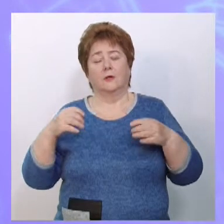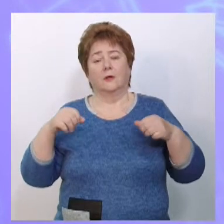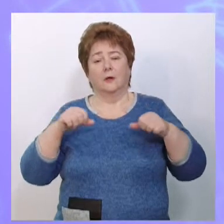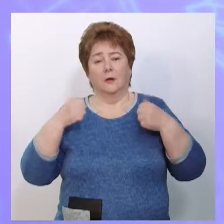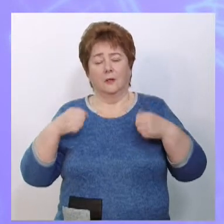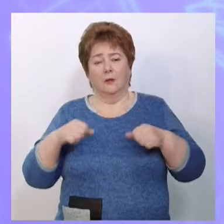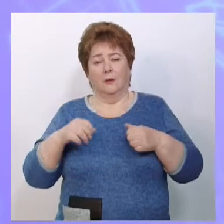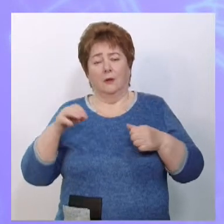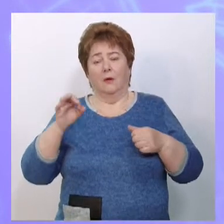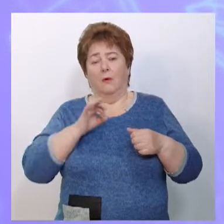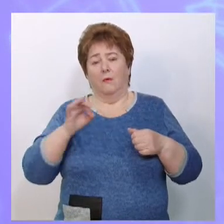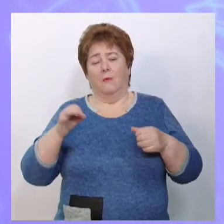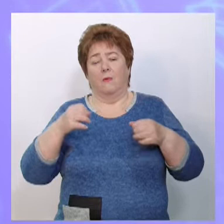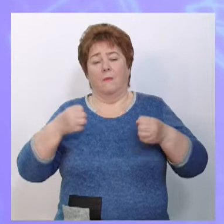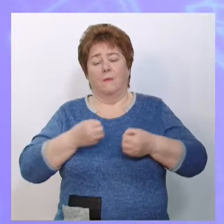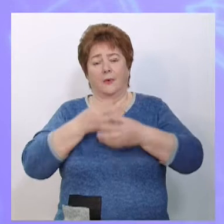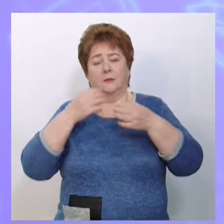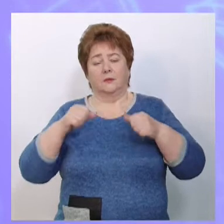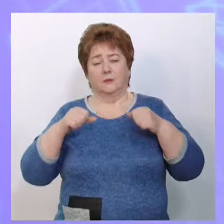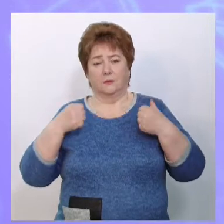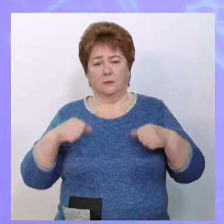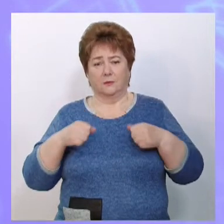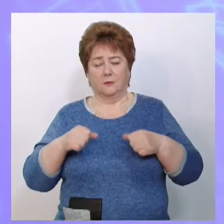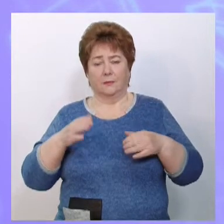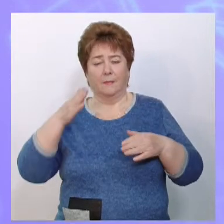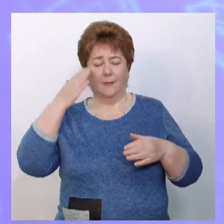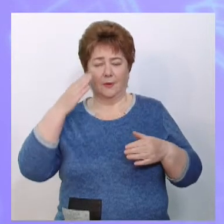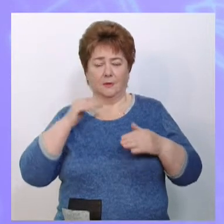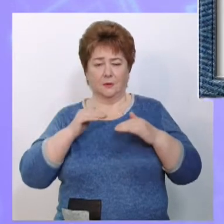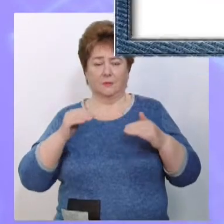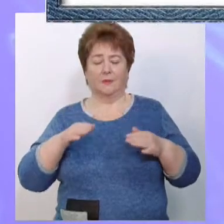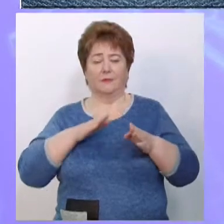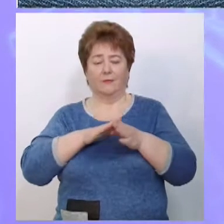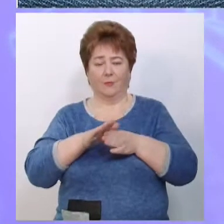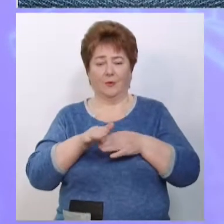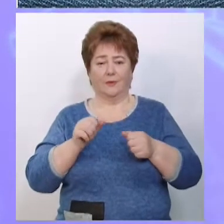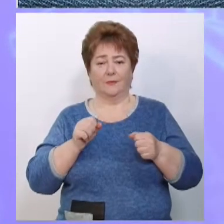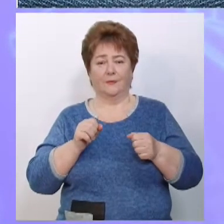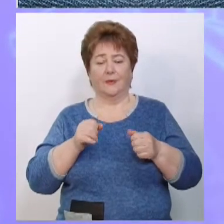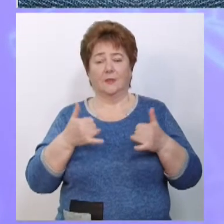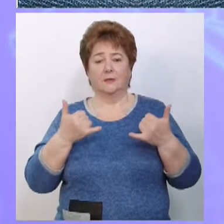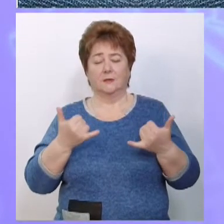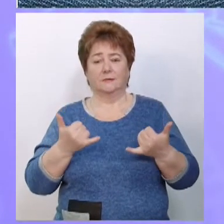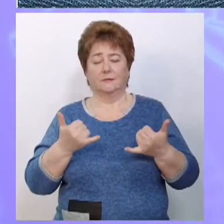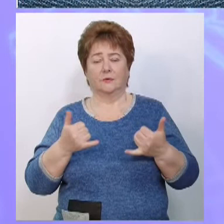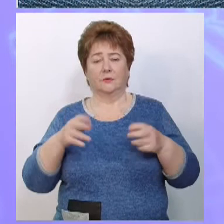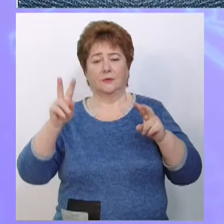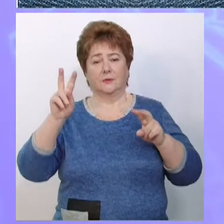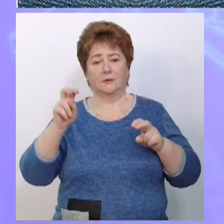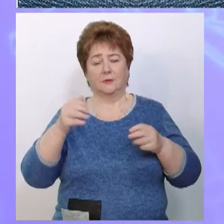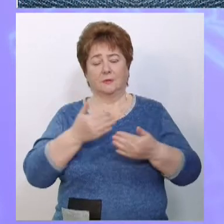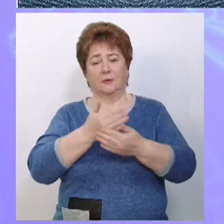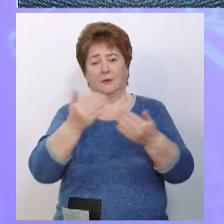костюмах, о праздничных костюмах. Молодцы! Справились. Сегодня тема